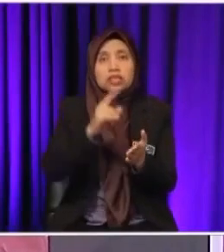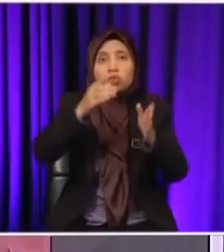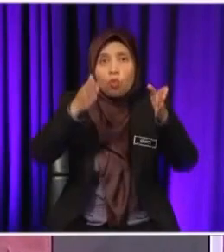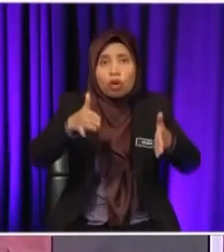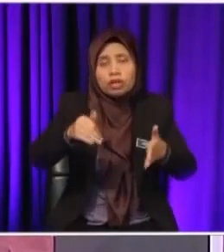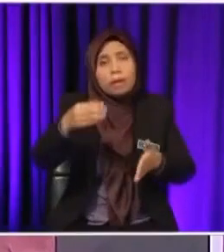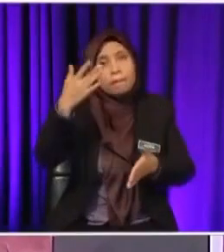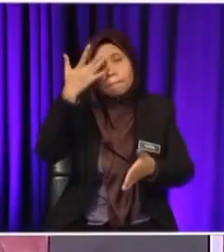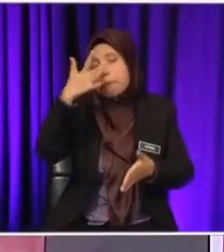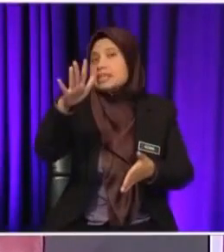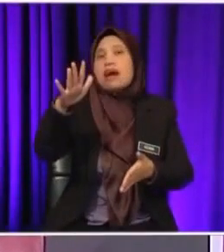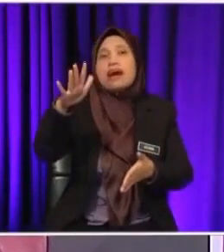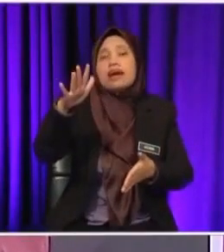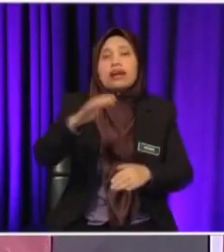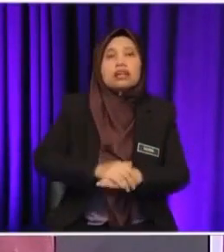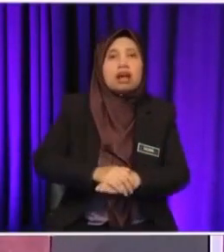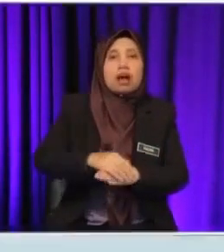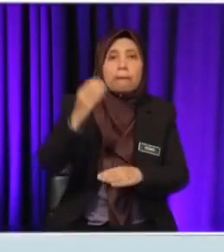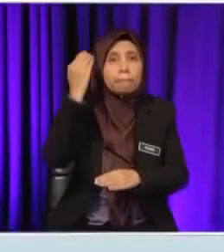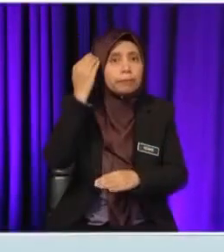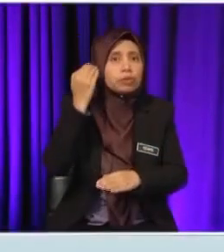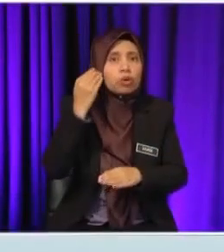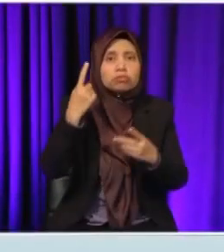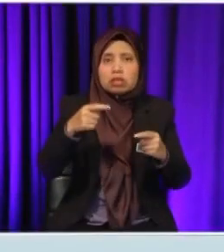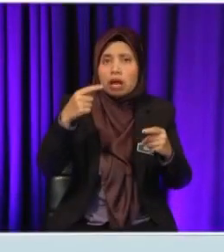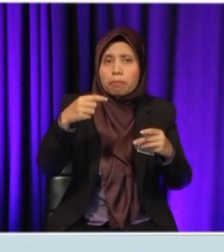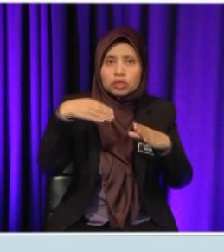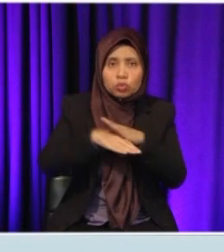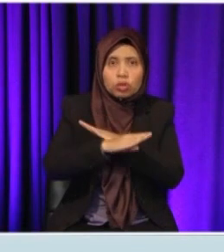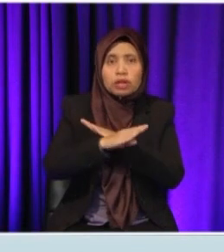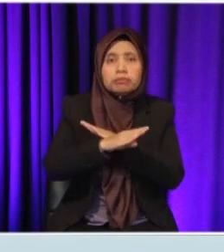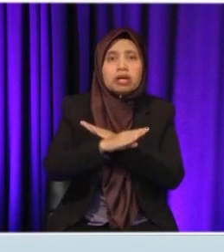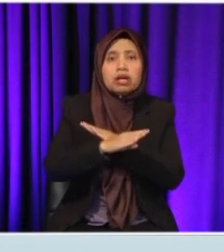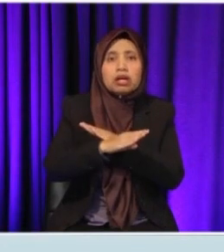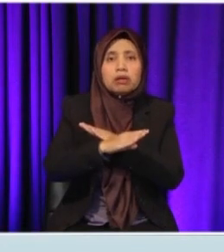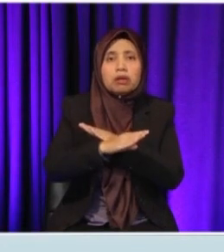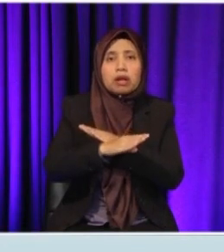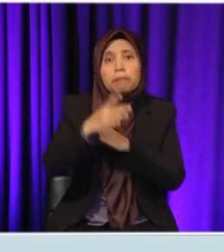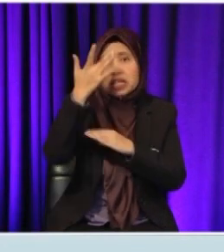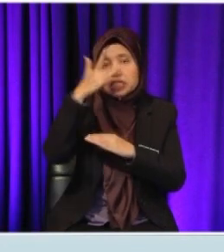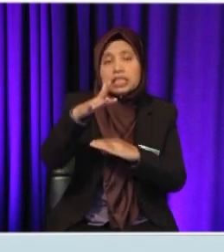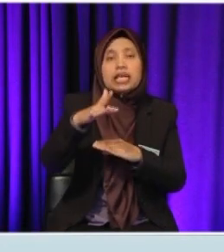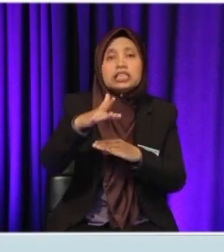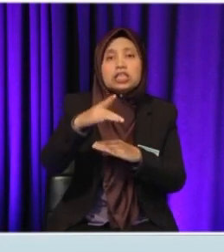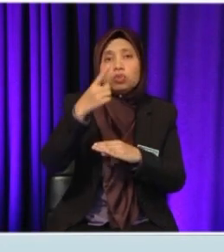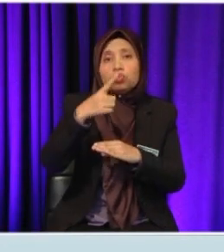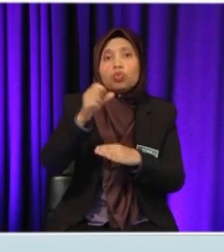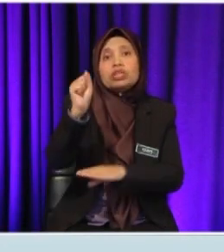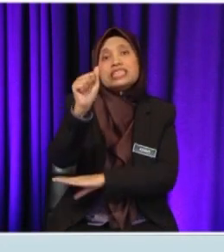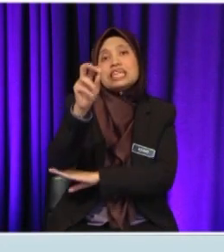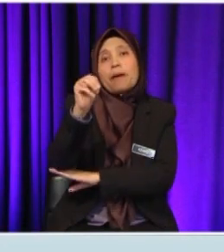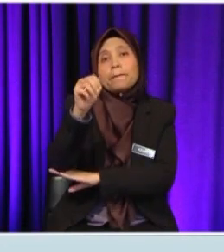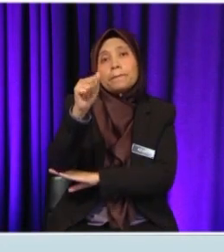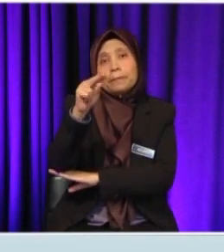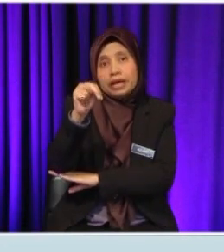yang bijaksana. Peguam telah memanfaatkan ibu pengaturannya sebagai seorang peguam untuk menyaman syarikat kereta api dan Tren Negara. Bila kita ada ilmu, kita